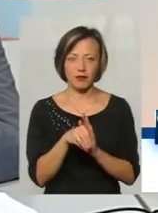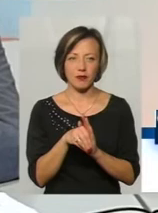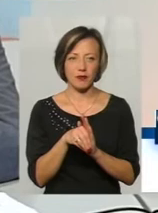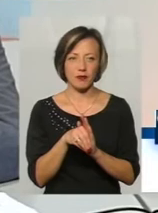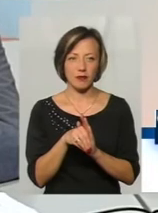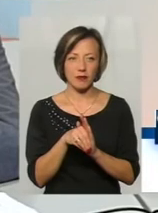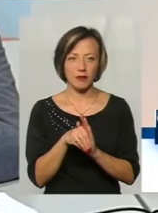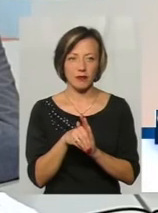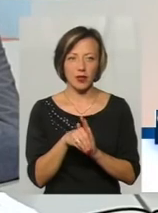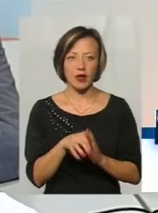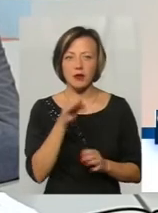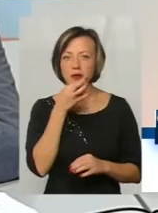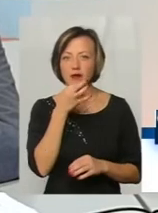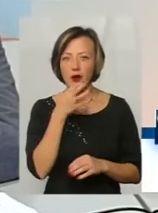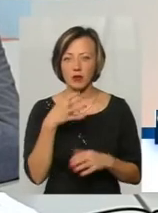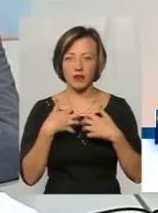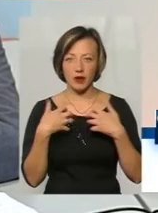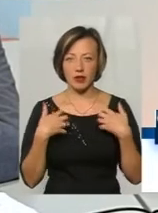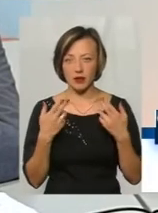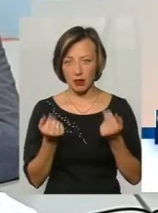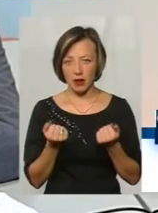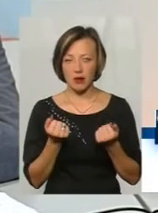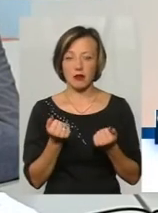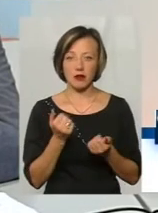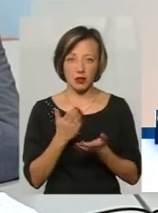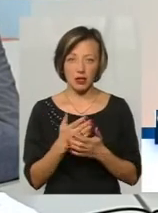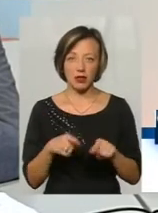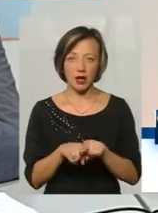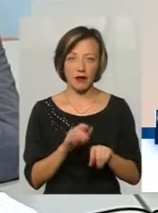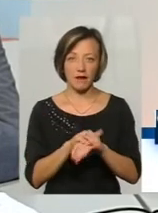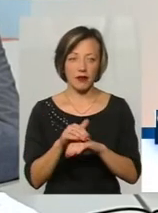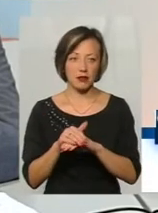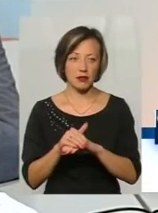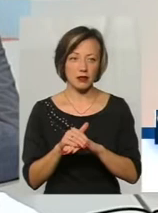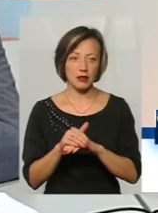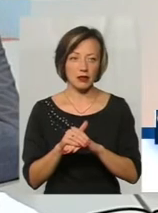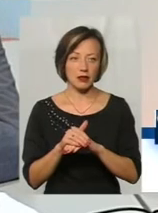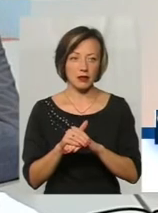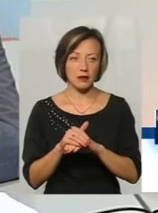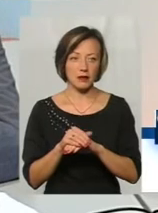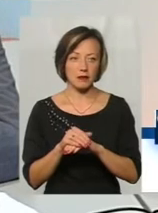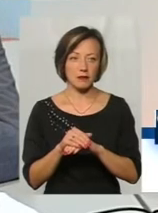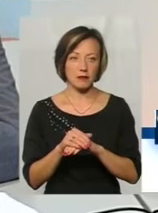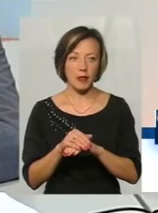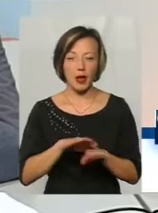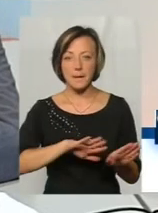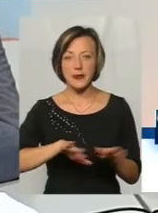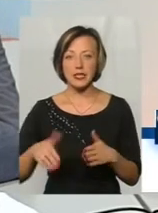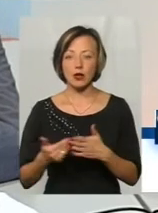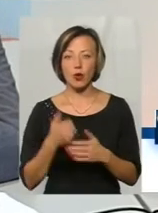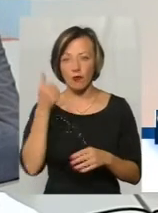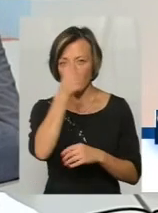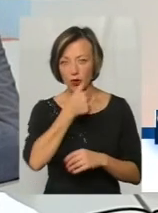яка приваблює тварину. Да, зустрічаємося, і буквально після Нового року це було